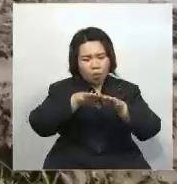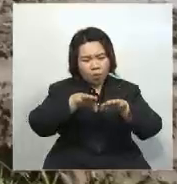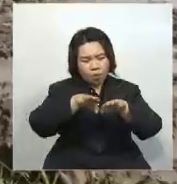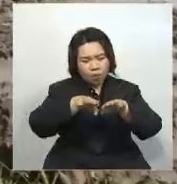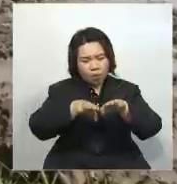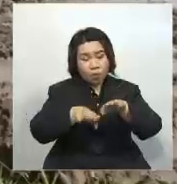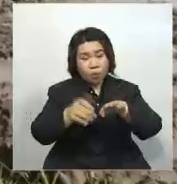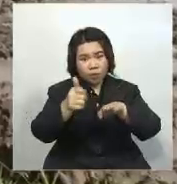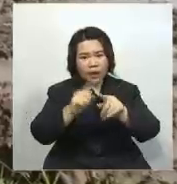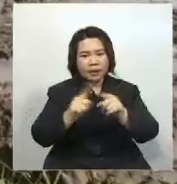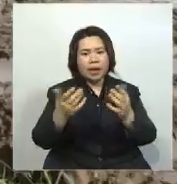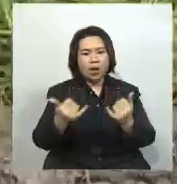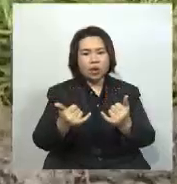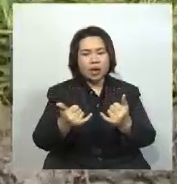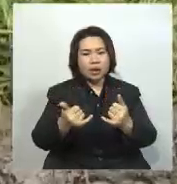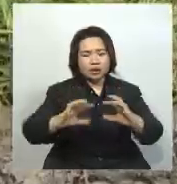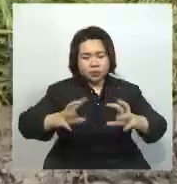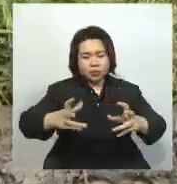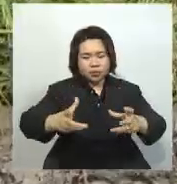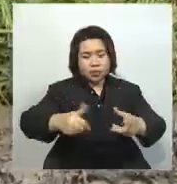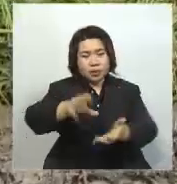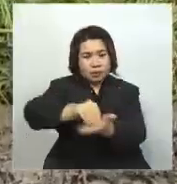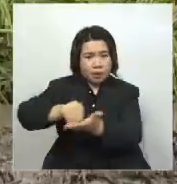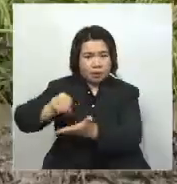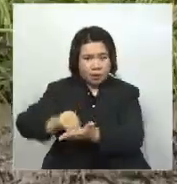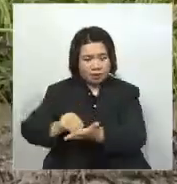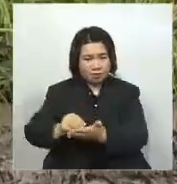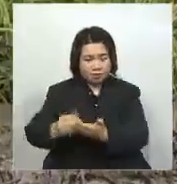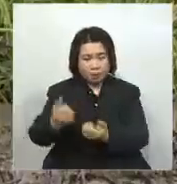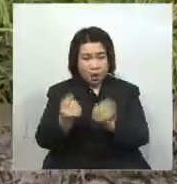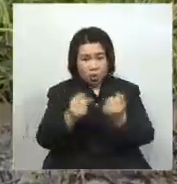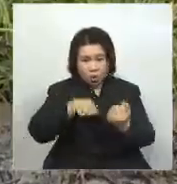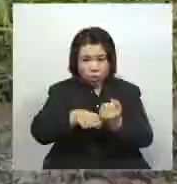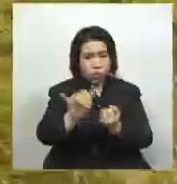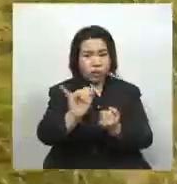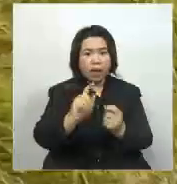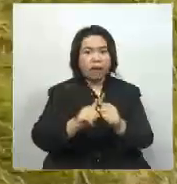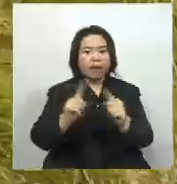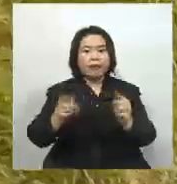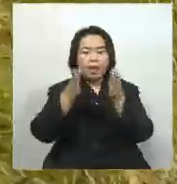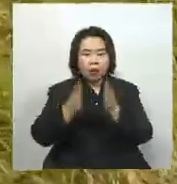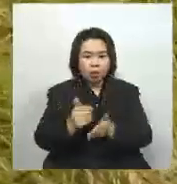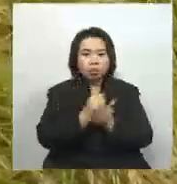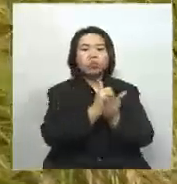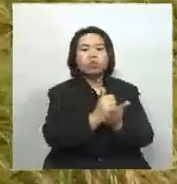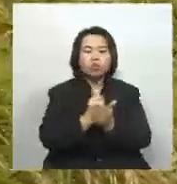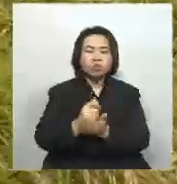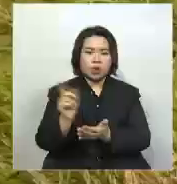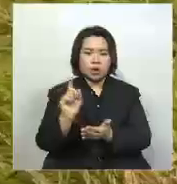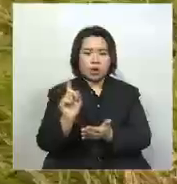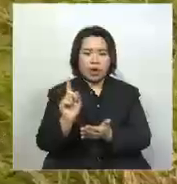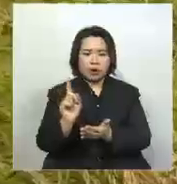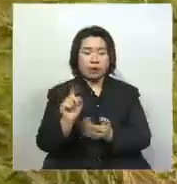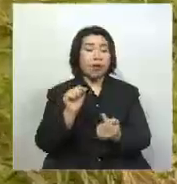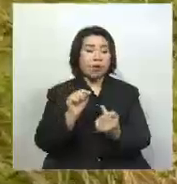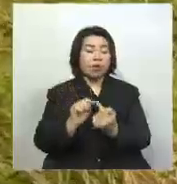งแม้ว่าขณะนี้รถเก็บเกี่ยวข้าวยังไม่สามารถลงในแปลงนาข้าวได้แต่ด้วยความร่วมแรงร่วมใจของชาวนาเกษตรกร